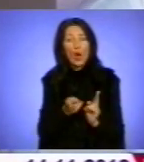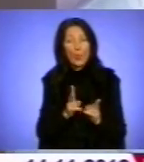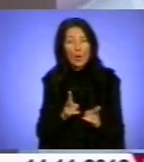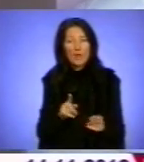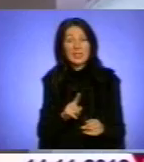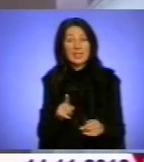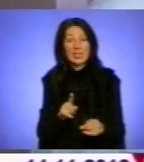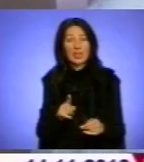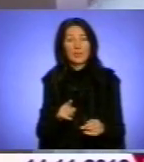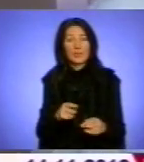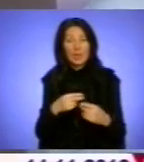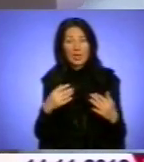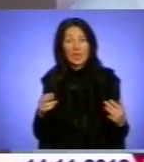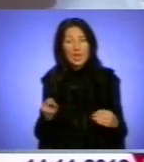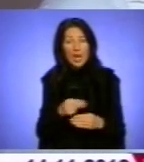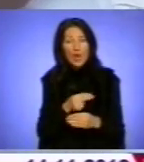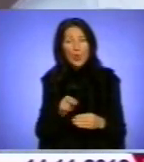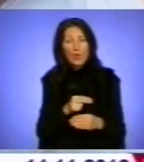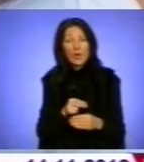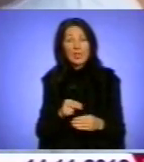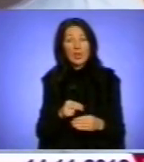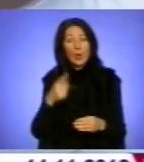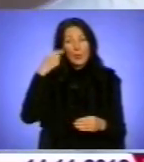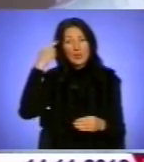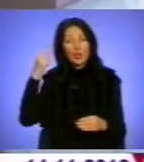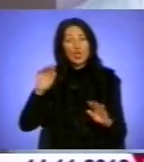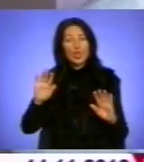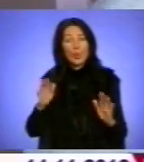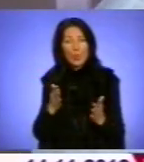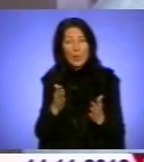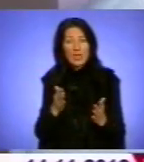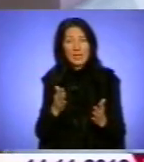чи консервативної терапії психологічні моменти,